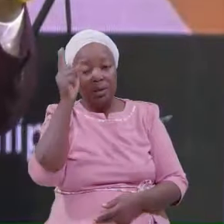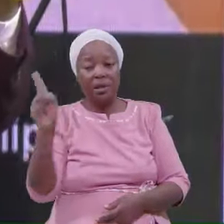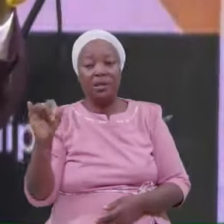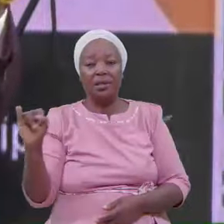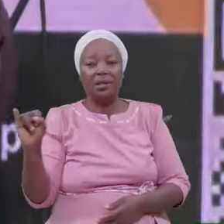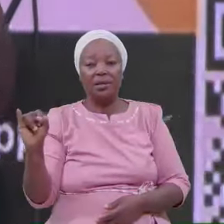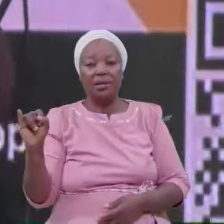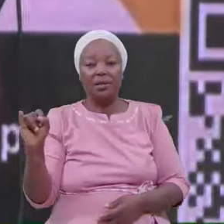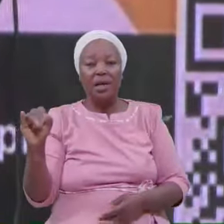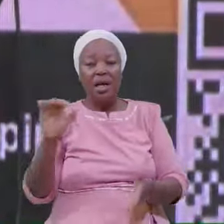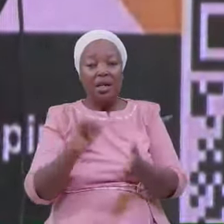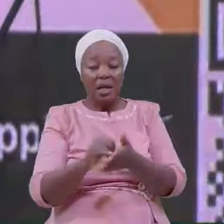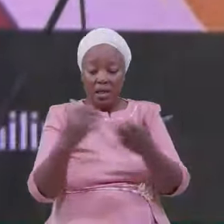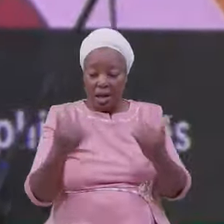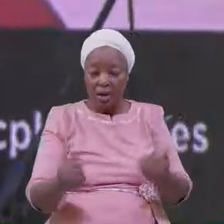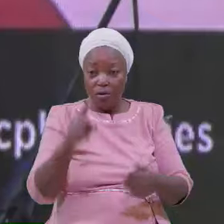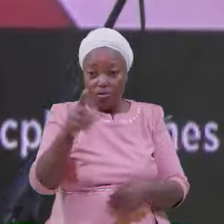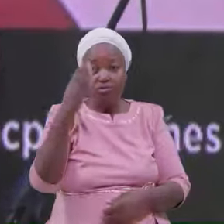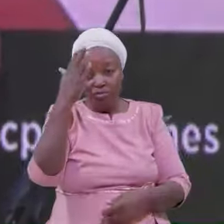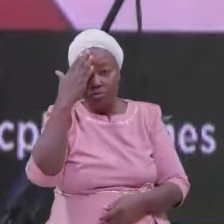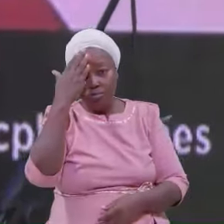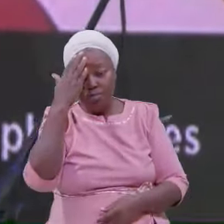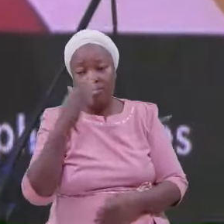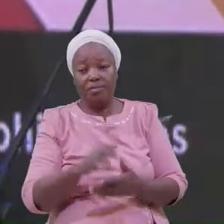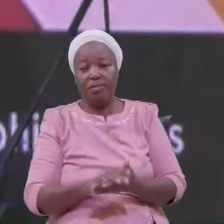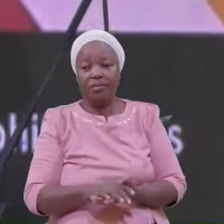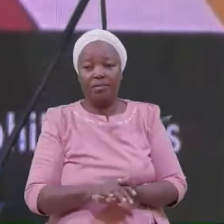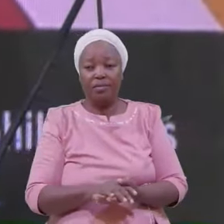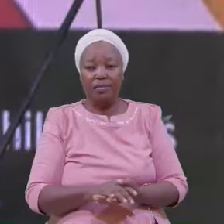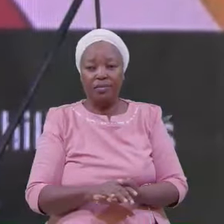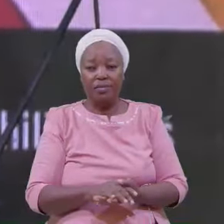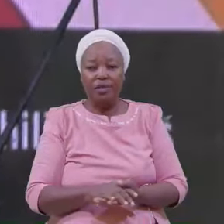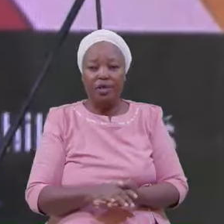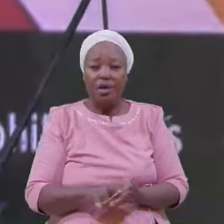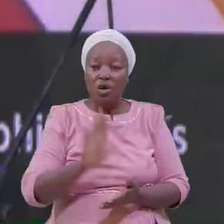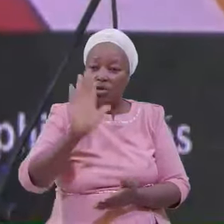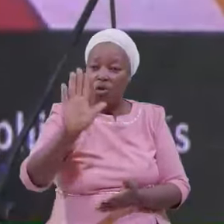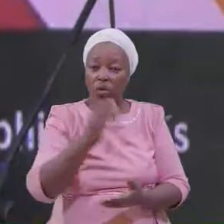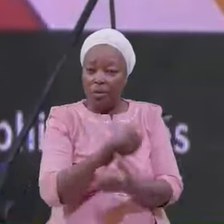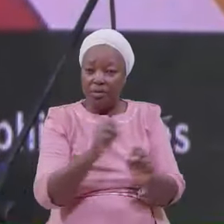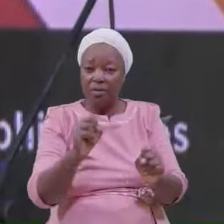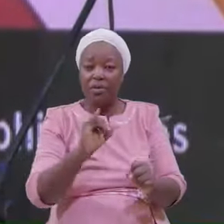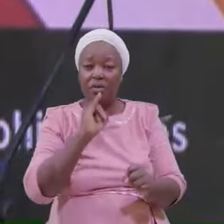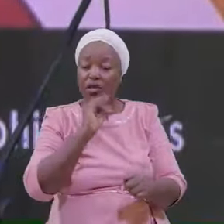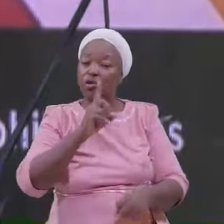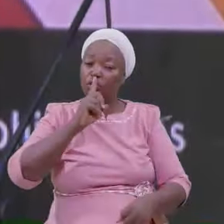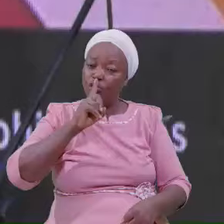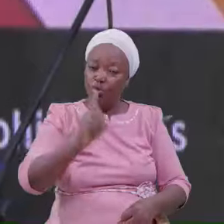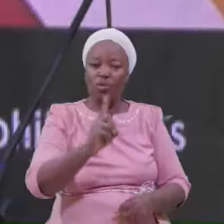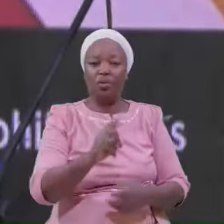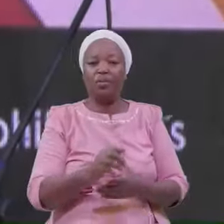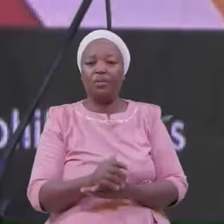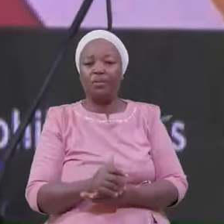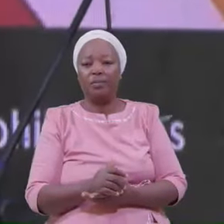now you know. Subalit ngayon ay alam mo na. Your salvation is guaranteed. Ang kaligtasan